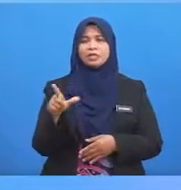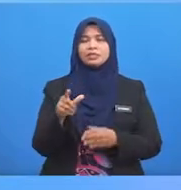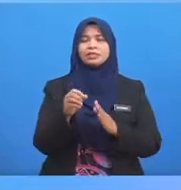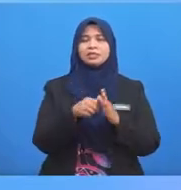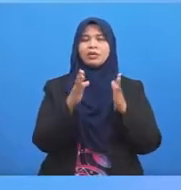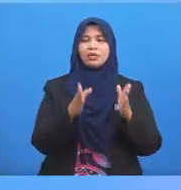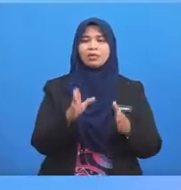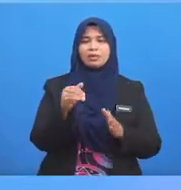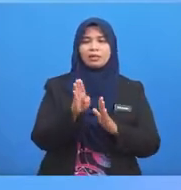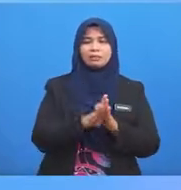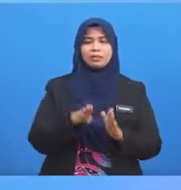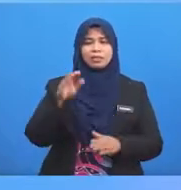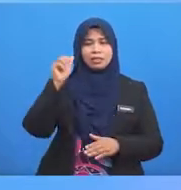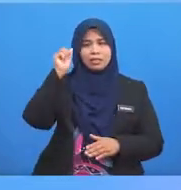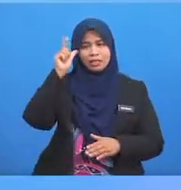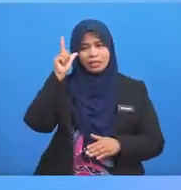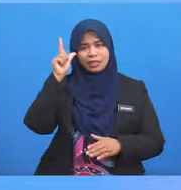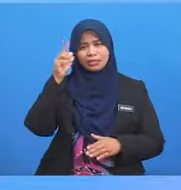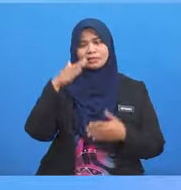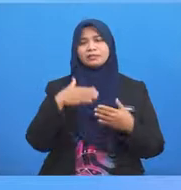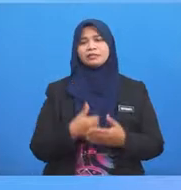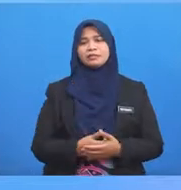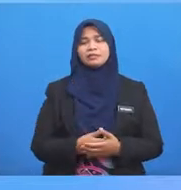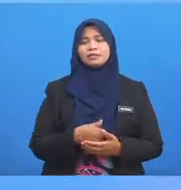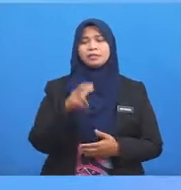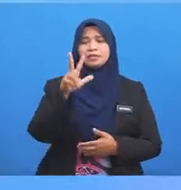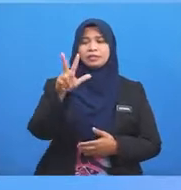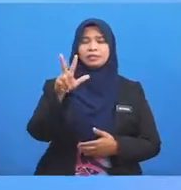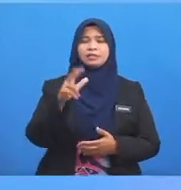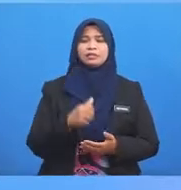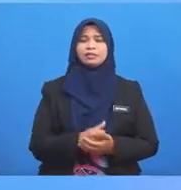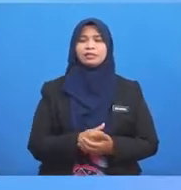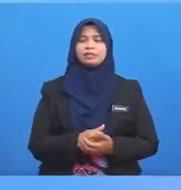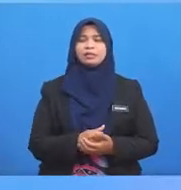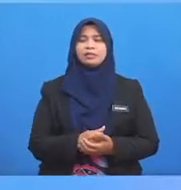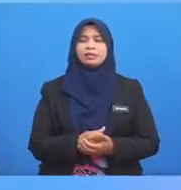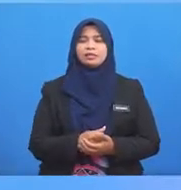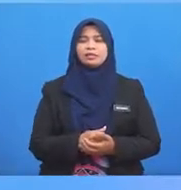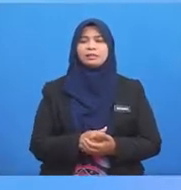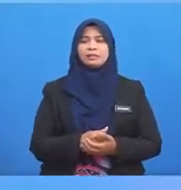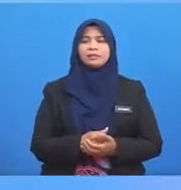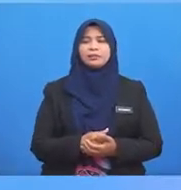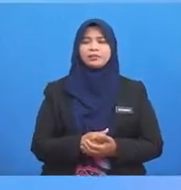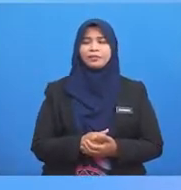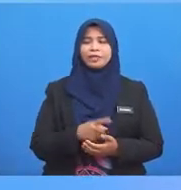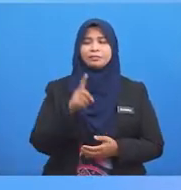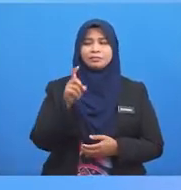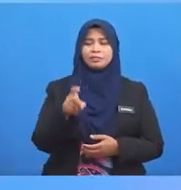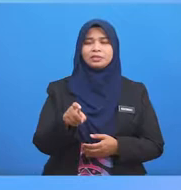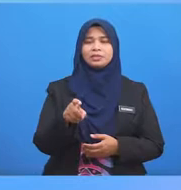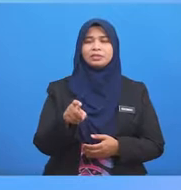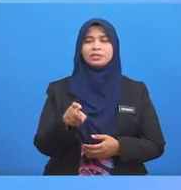yang berakal sihat. Ketiga, penjamin atau Encik Ali tadi